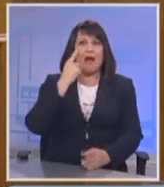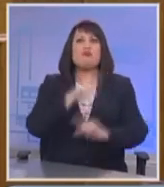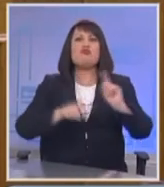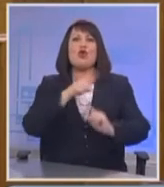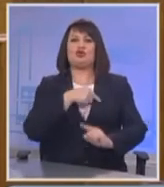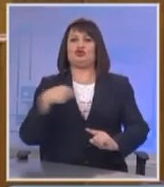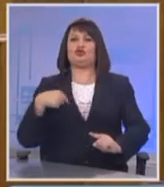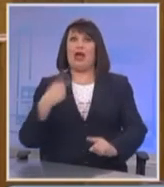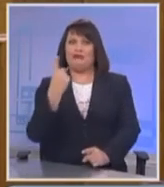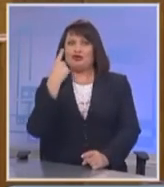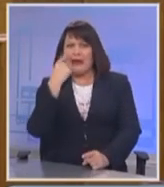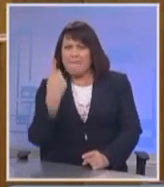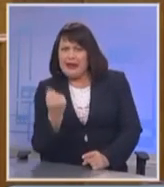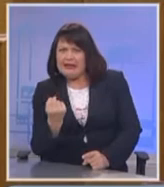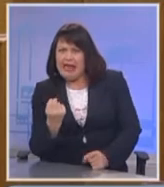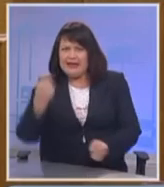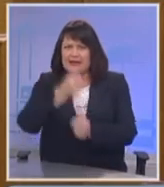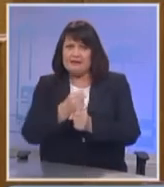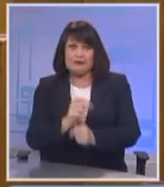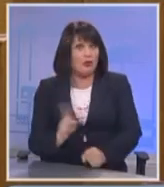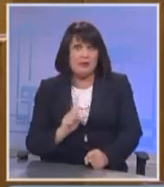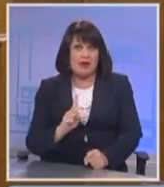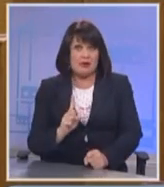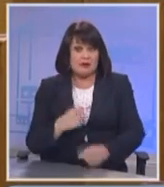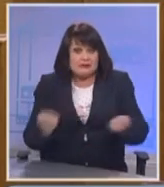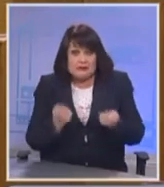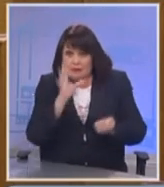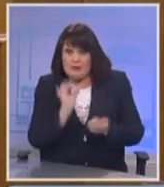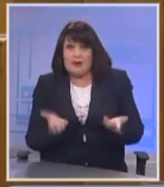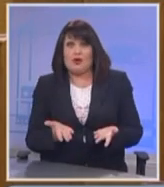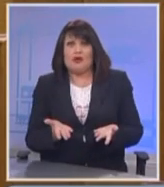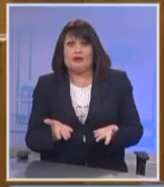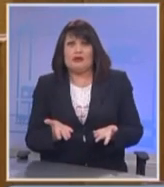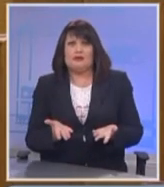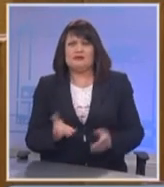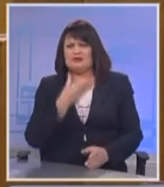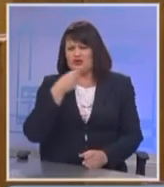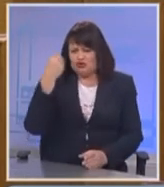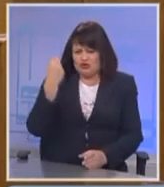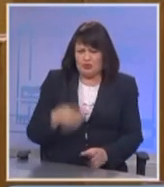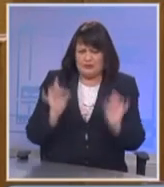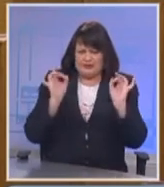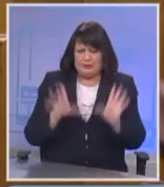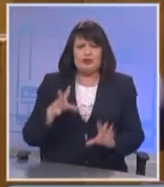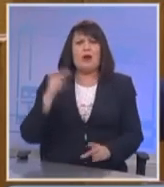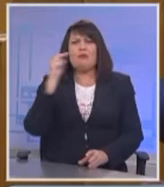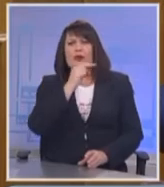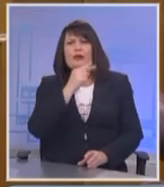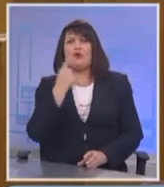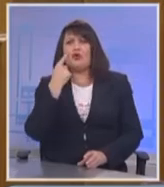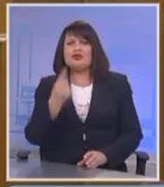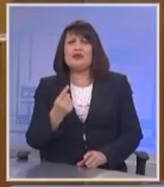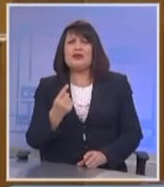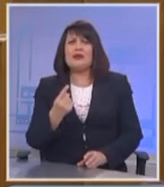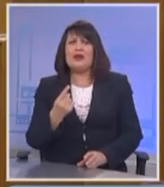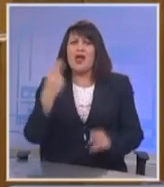Και αυτό φάνηκε καλύτερα από τη στιγμή που χωρίς καμιά ντροπή ο Πρωθυπουργός έδωσε άριστα 20